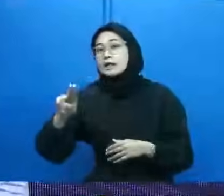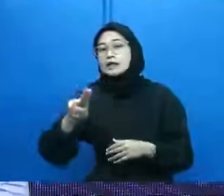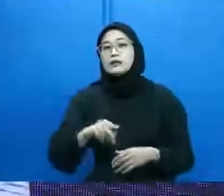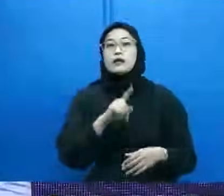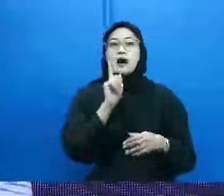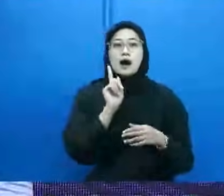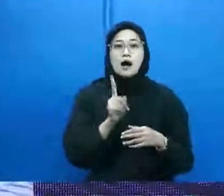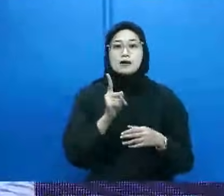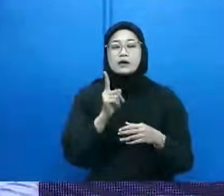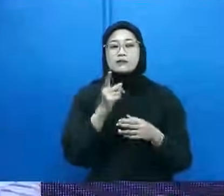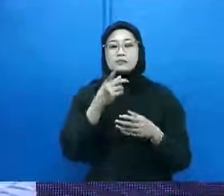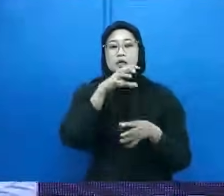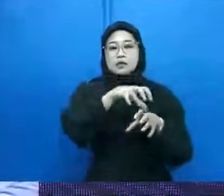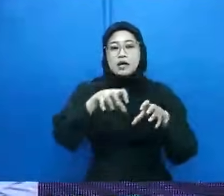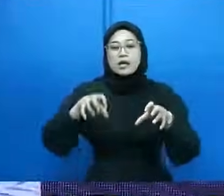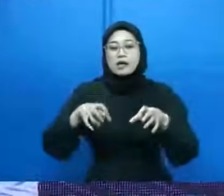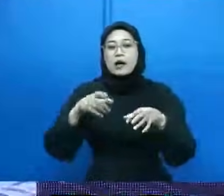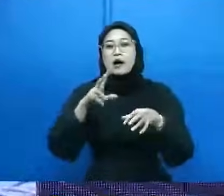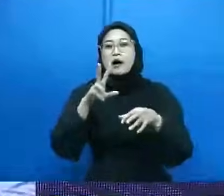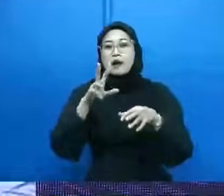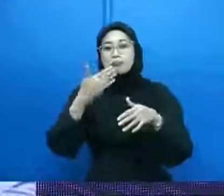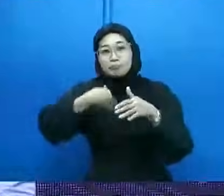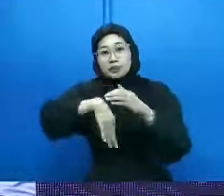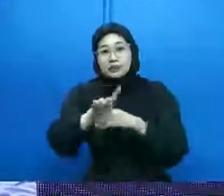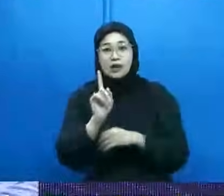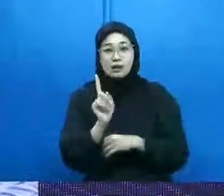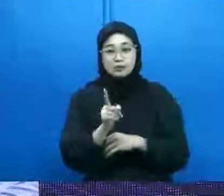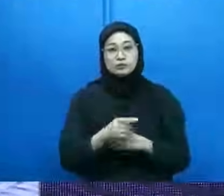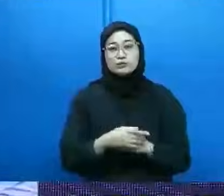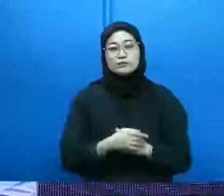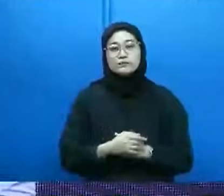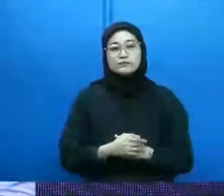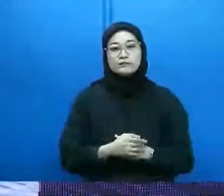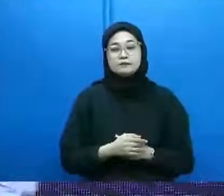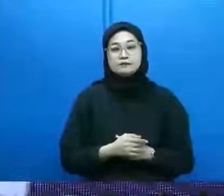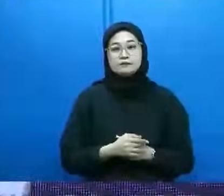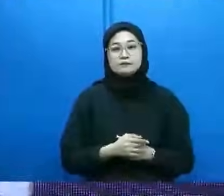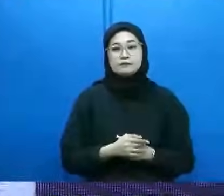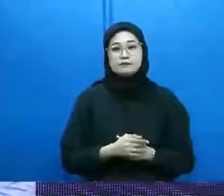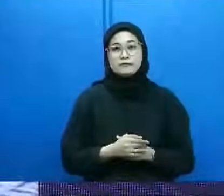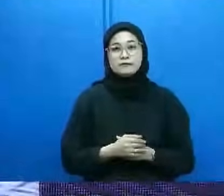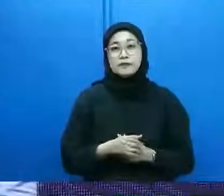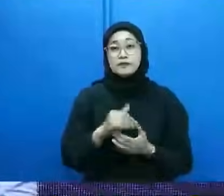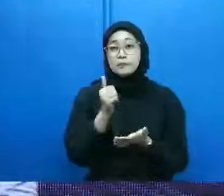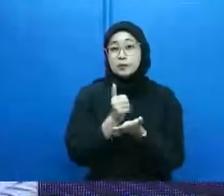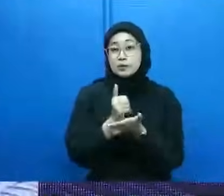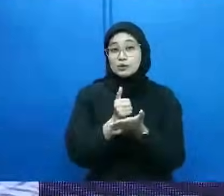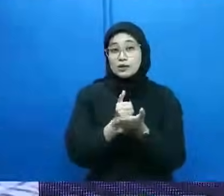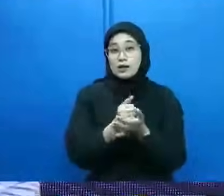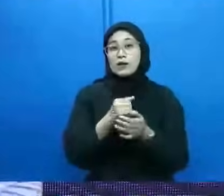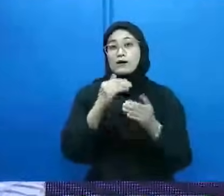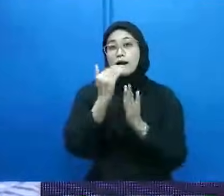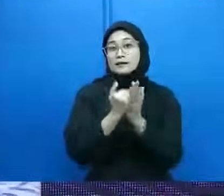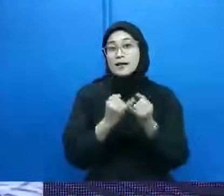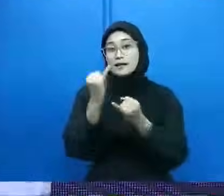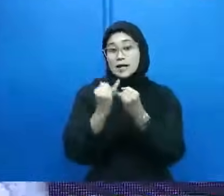meninggalkan daerahnya dengan alasan satu dan lain hal. Mestinya di penghujung acara ini, kita